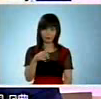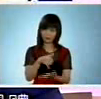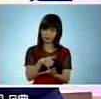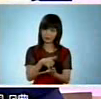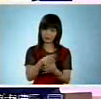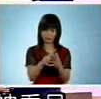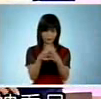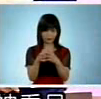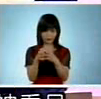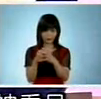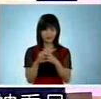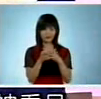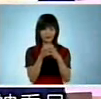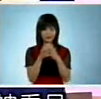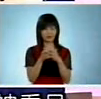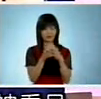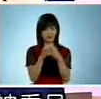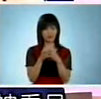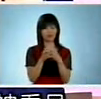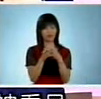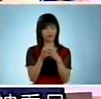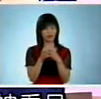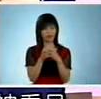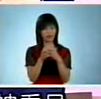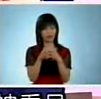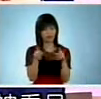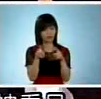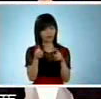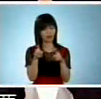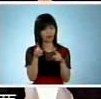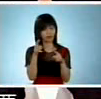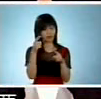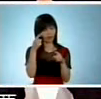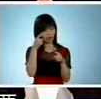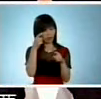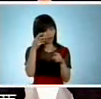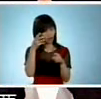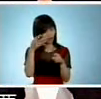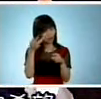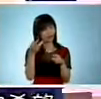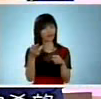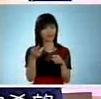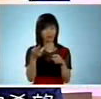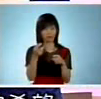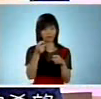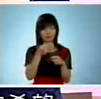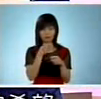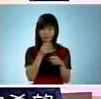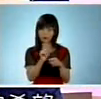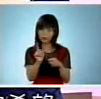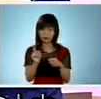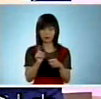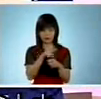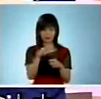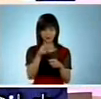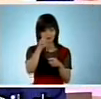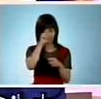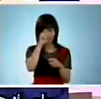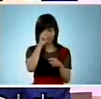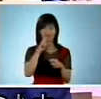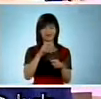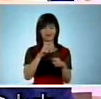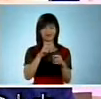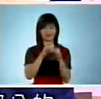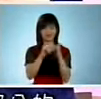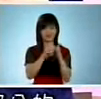弱势团体好像疏于平常哦，被看见哦。那他们的需要，同时我们真的希望就是各界